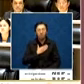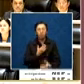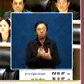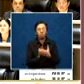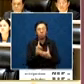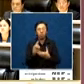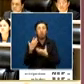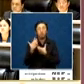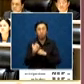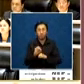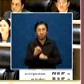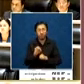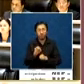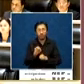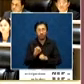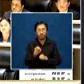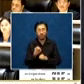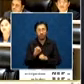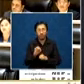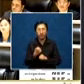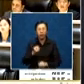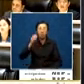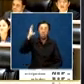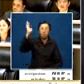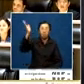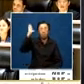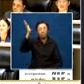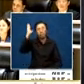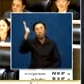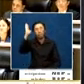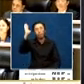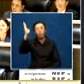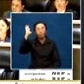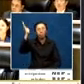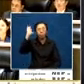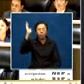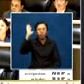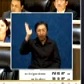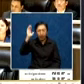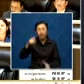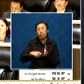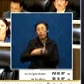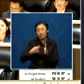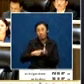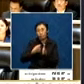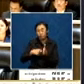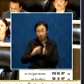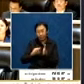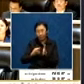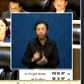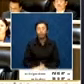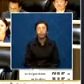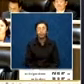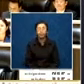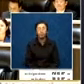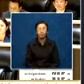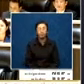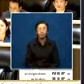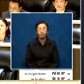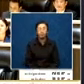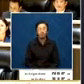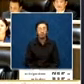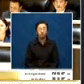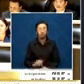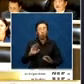ก็มันถูกแบบออกแบบมาไม่ยึดโยงกับใคร มันไม่ได้มีอะไรที่มันจะต้องมา ไอ้คนที่ยึดโยงด้วยก็ประกาศวางมือทางการเมืองไปแบบ